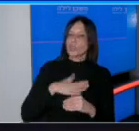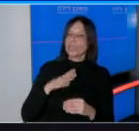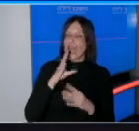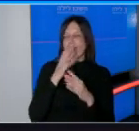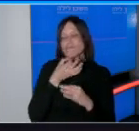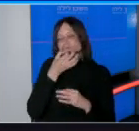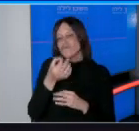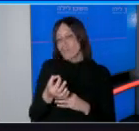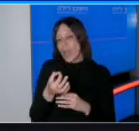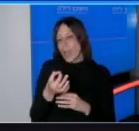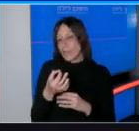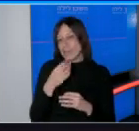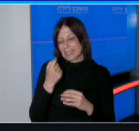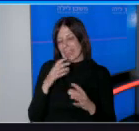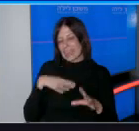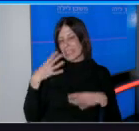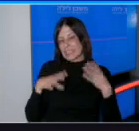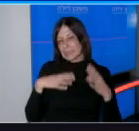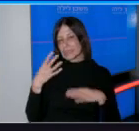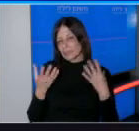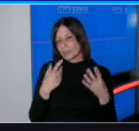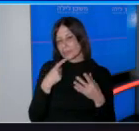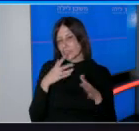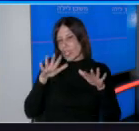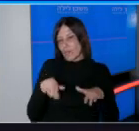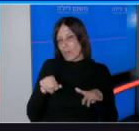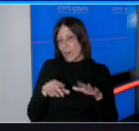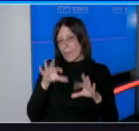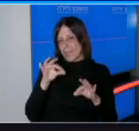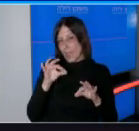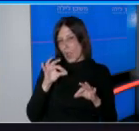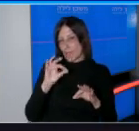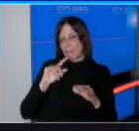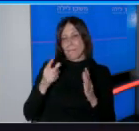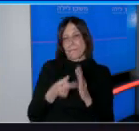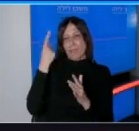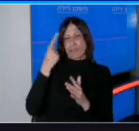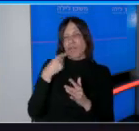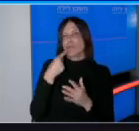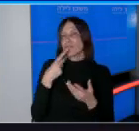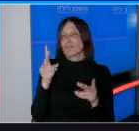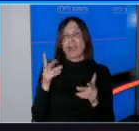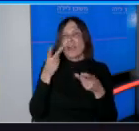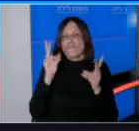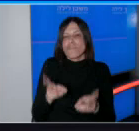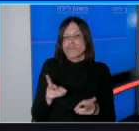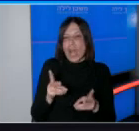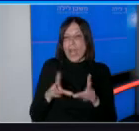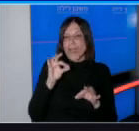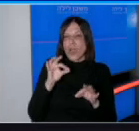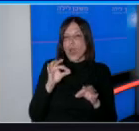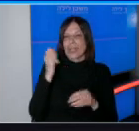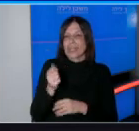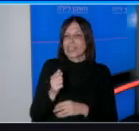איזושהי שאלה מקוממת, שאני חושבת שהיא... ישבנו פה בבחירות בסבב א', ואמרנו, איך יכול להיות שבבחירות לכנסת ה-19